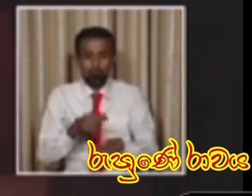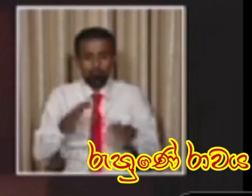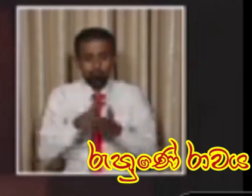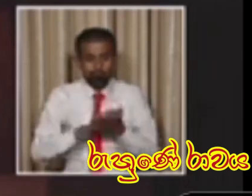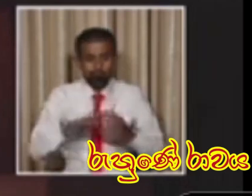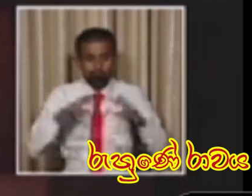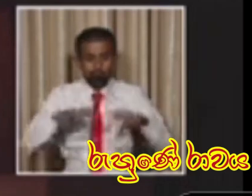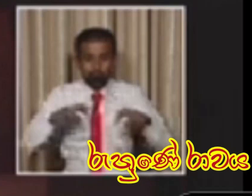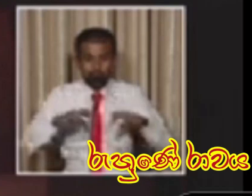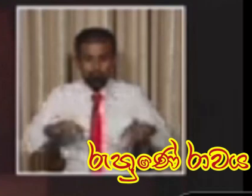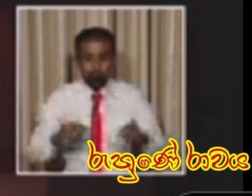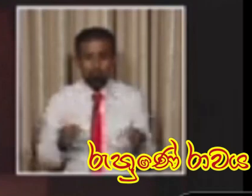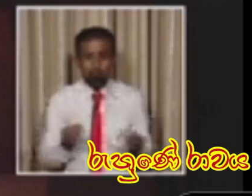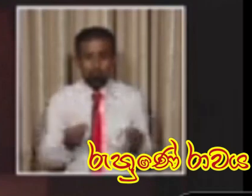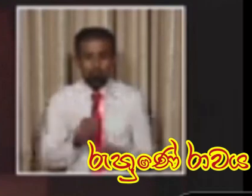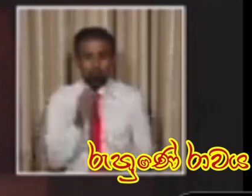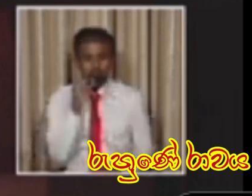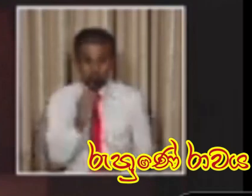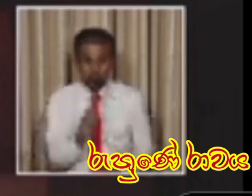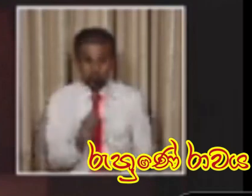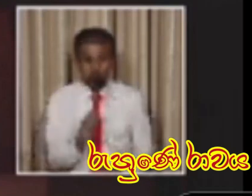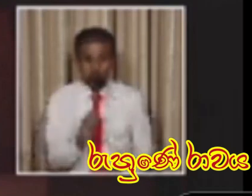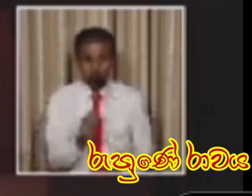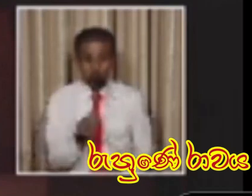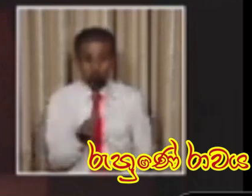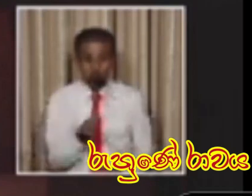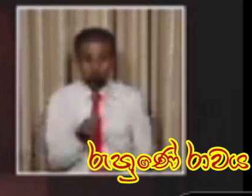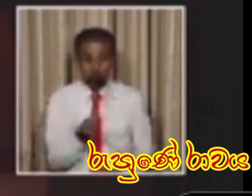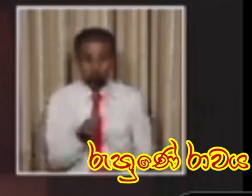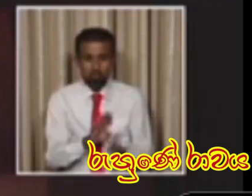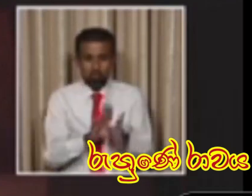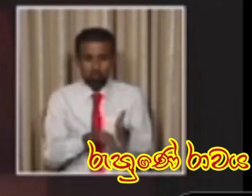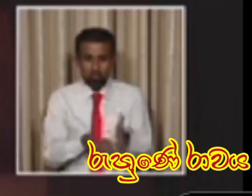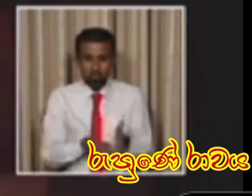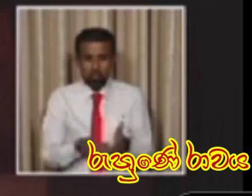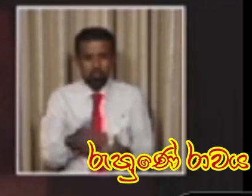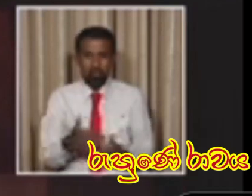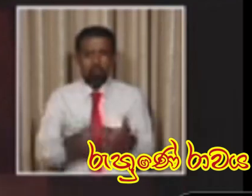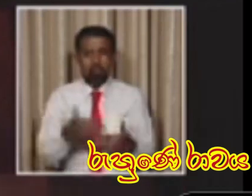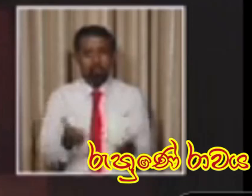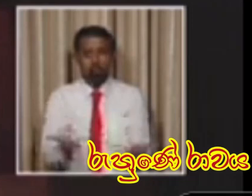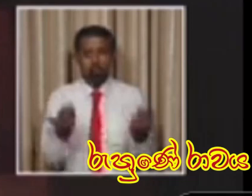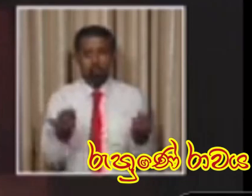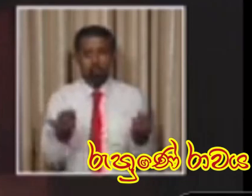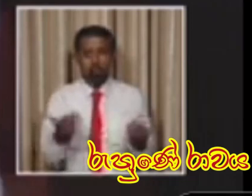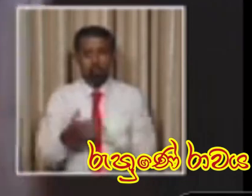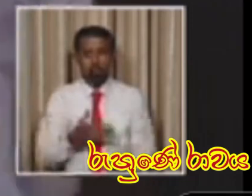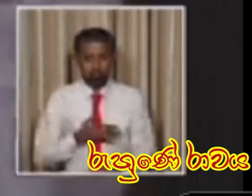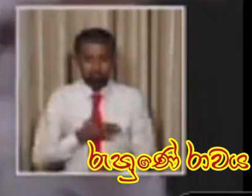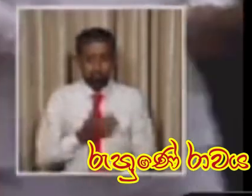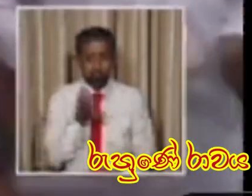පරිශීලනය කරලා අඩුපාඩුකම් හොයලා බලලා හරි අඩුපාඩුකම් මගහරවාගෙන අපි මේක ඉදිරියට ගෙන යමු. ඒ නිසා මගේ